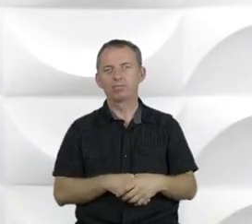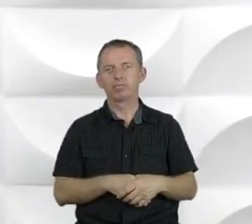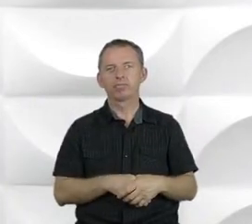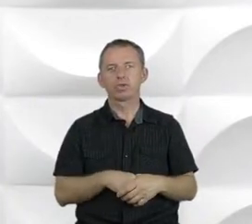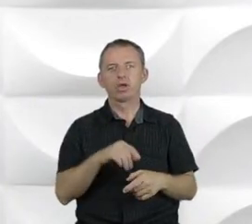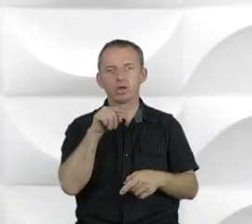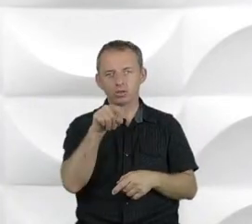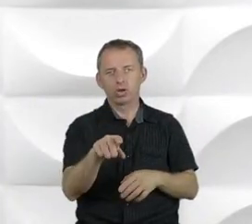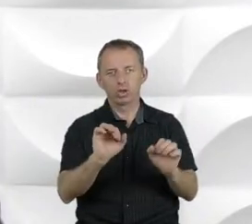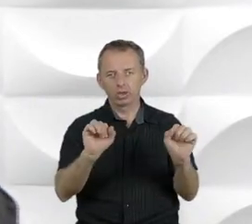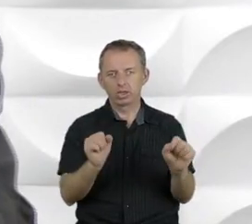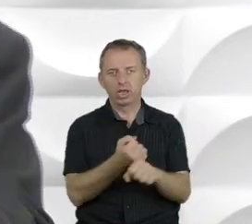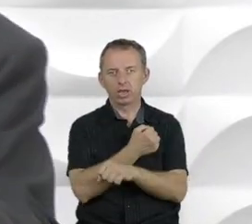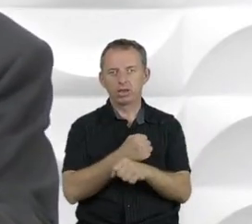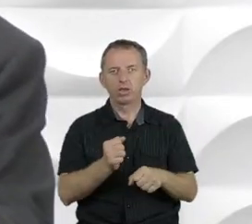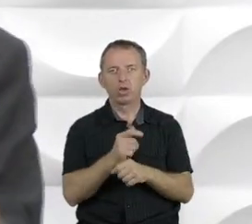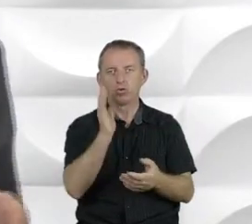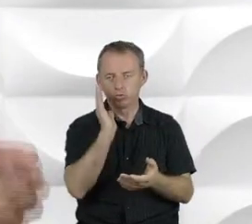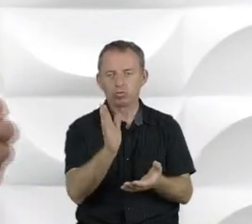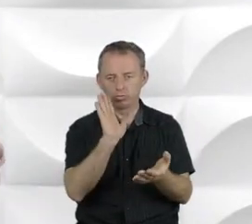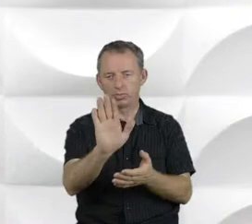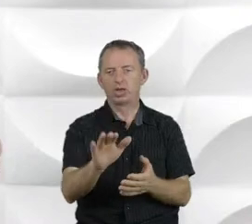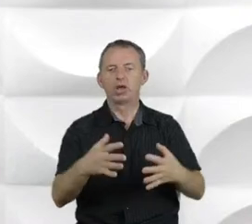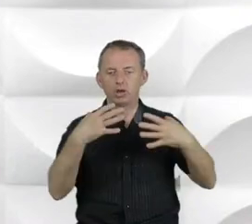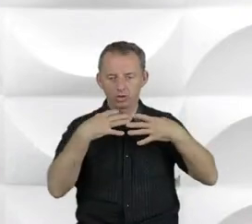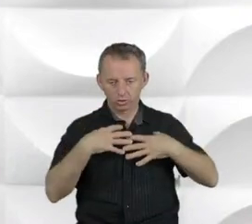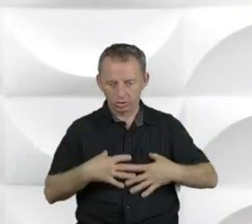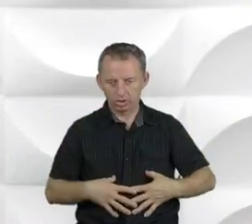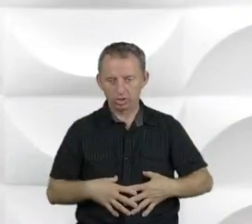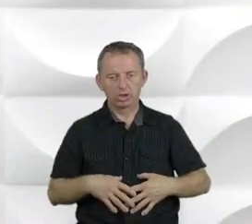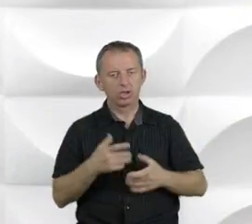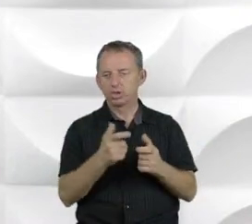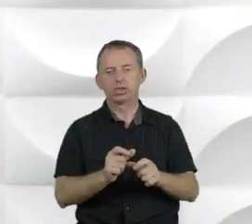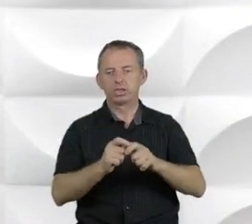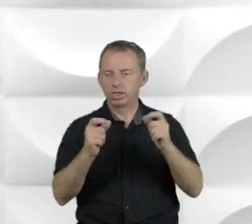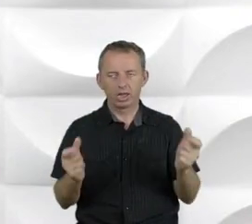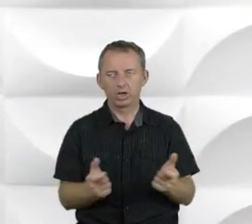To jest niemożliwe, jak już ma szaty, to nic mu nie grozi.